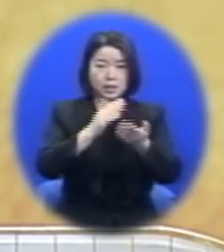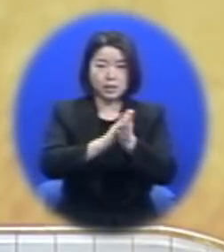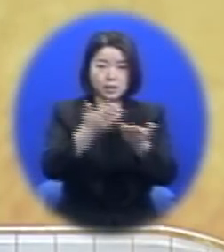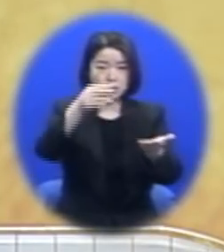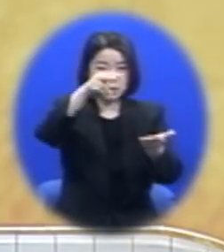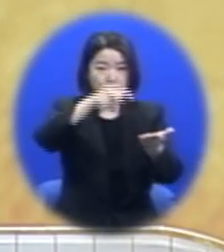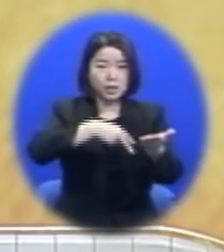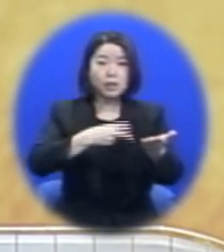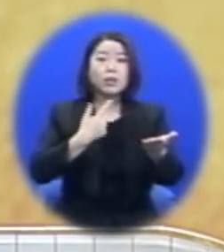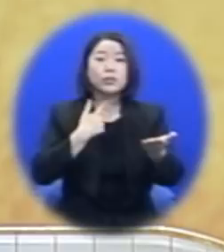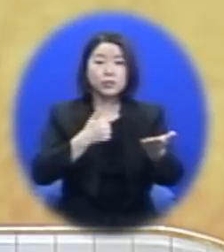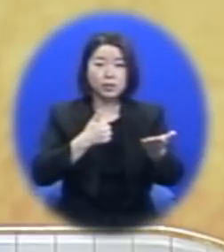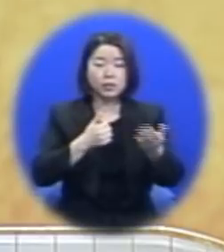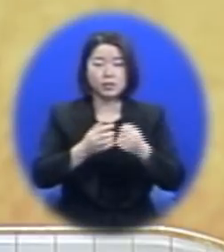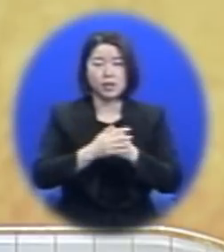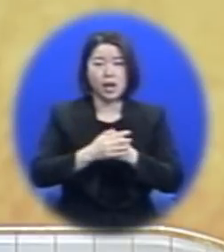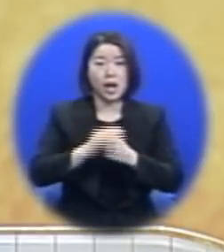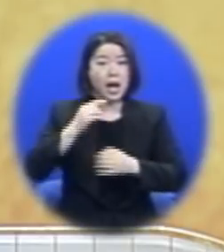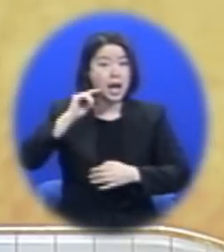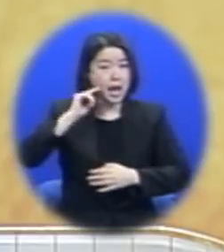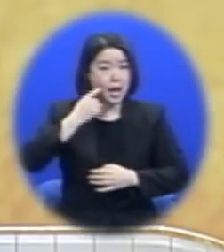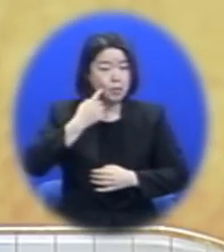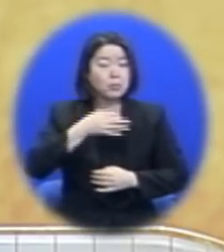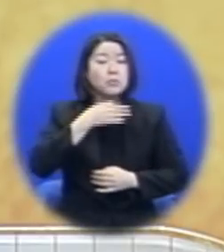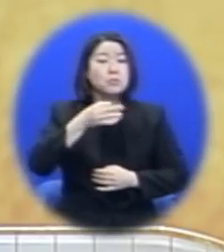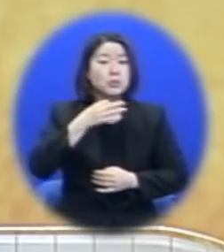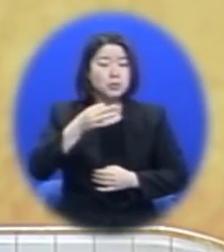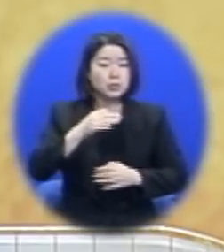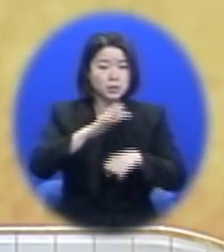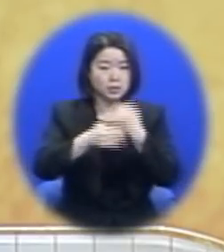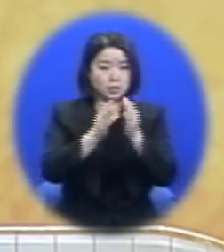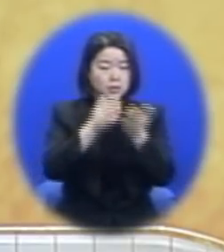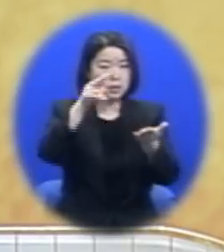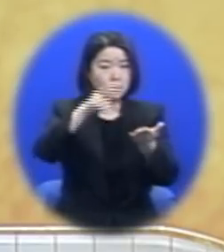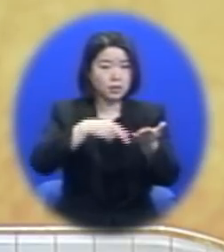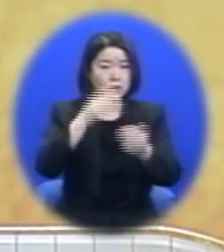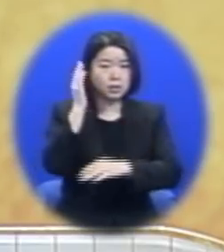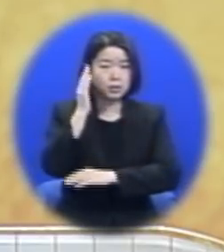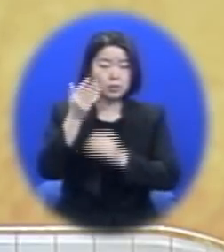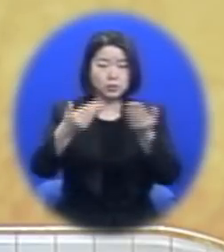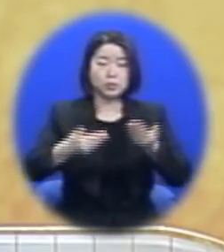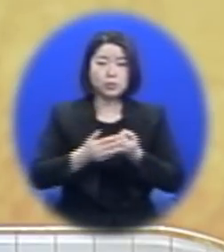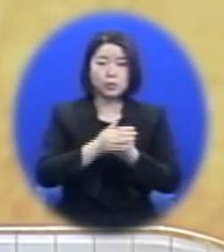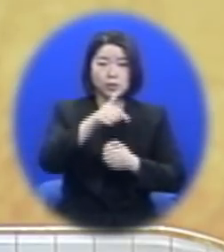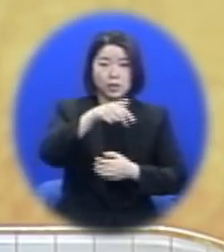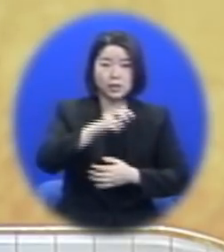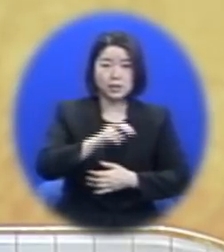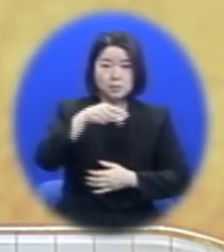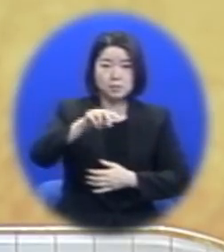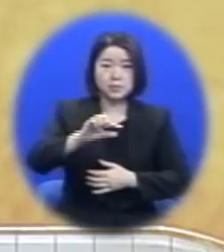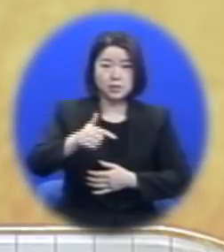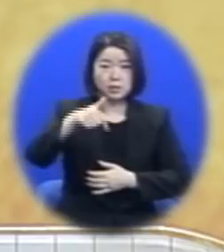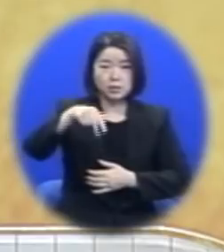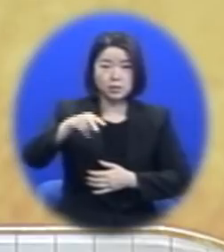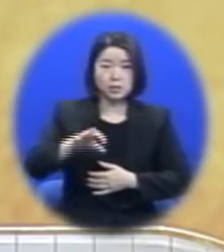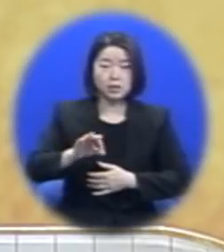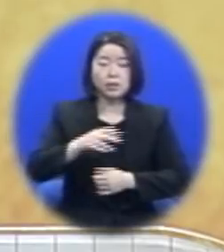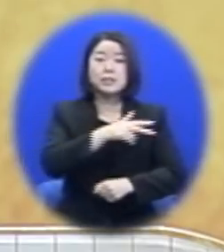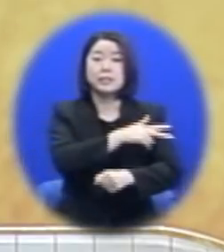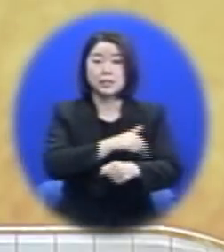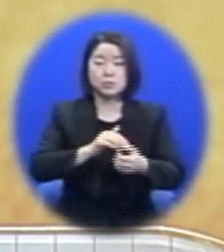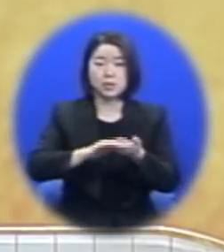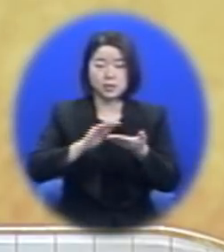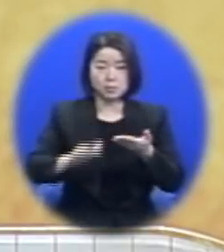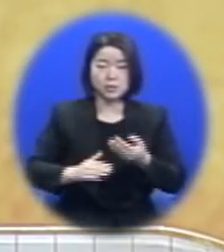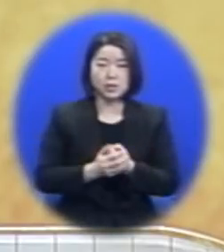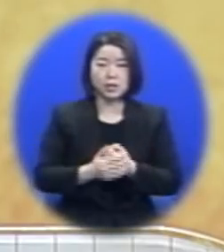성경봉독을 해주셨던 아름다운 목소리로 성경봉독을 해주셨던 김성경 집사님입니다. 오늘 이